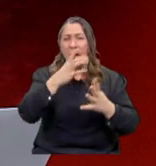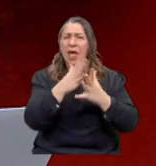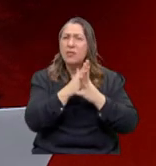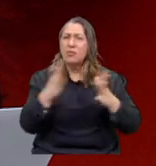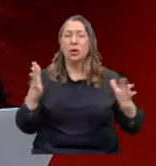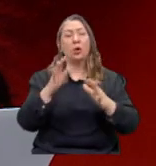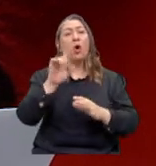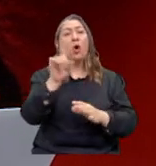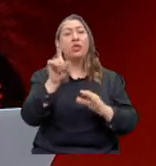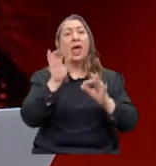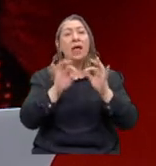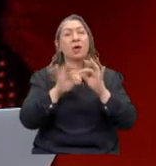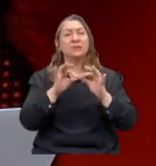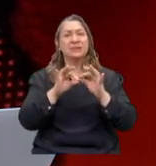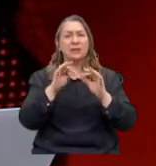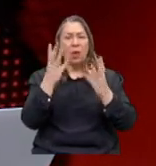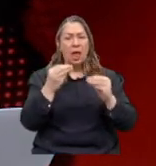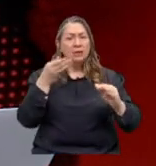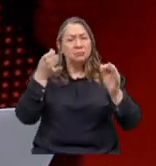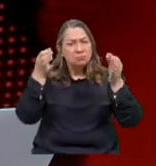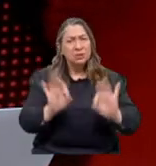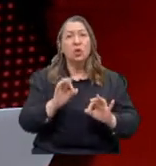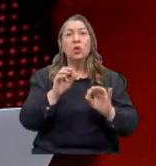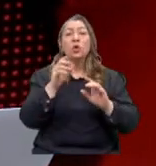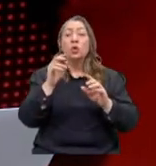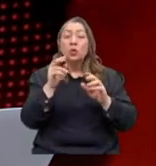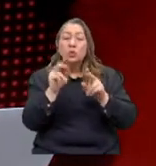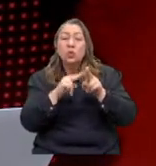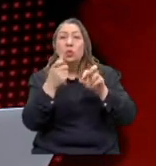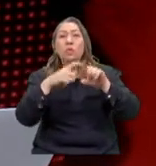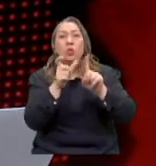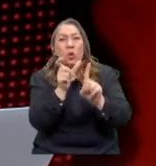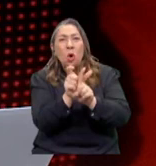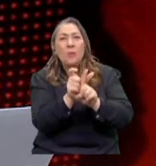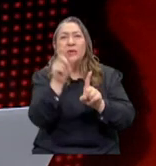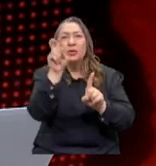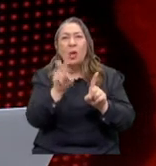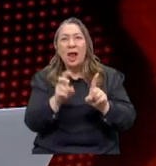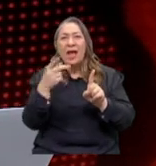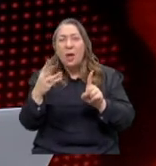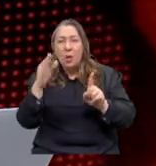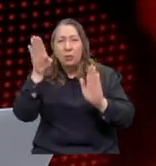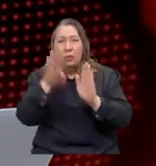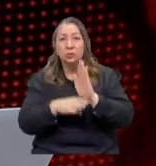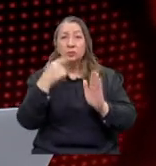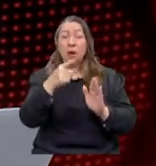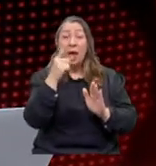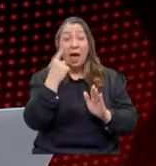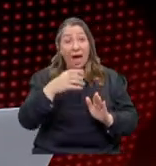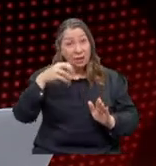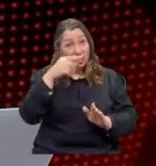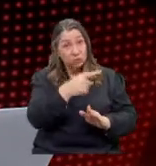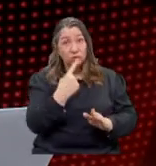10 ekonomisi arasına sokacağız dedi. Kur korumalı sistemle döviz kurunun düştüğünü söyledi. Erdoğan'ın sözlerine